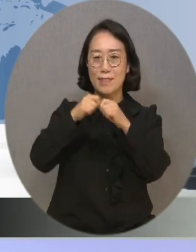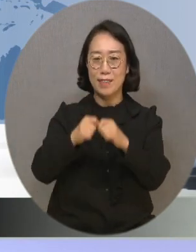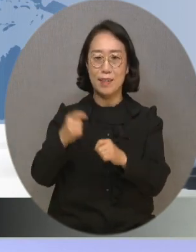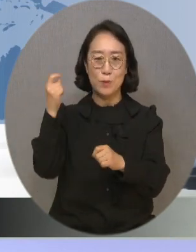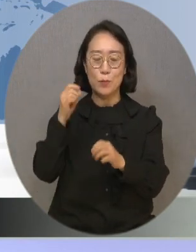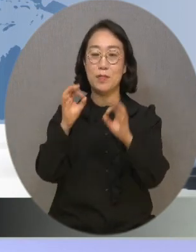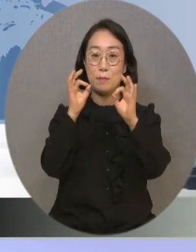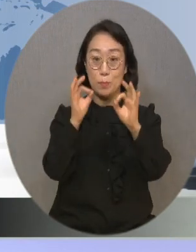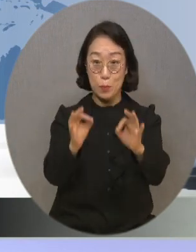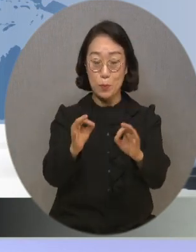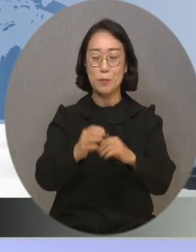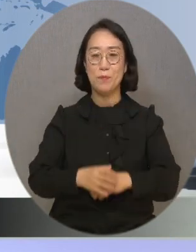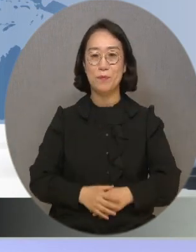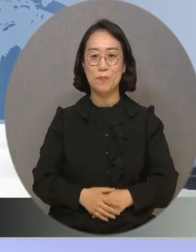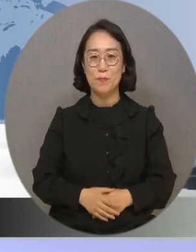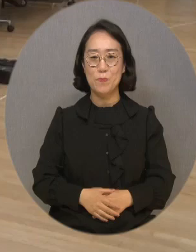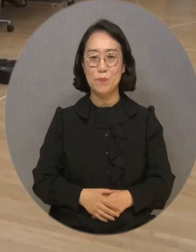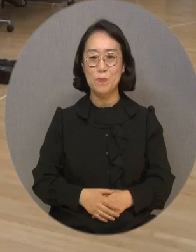이야기를 담아왔습니다.